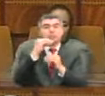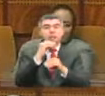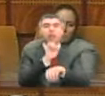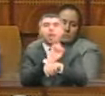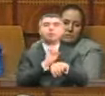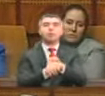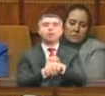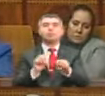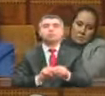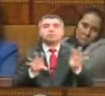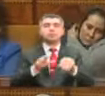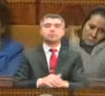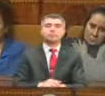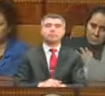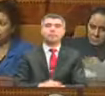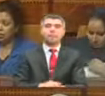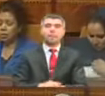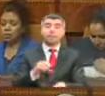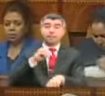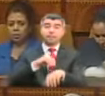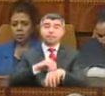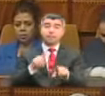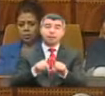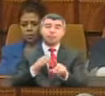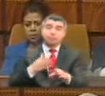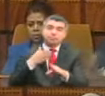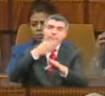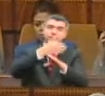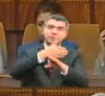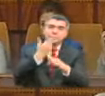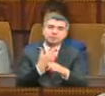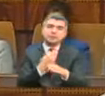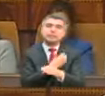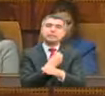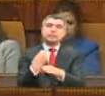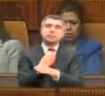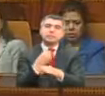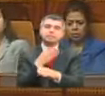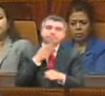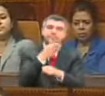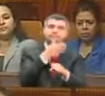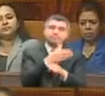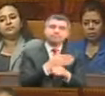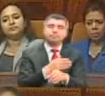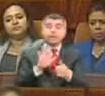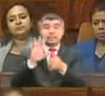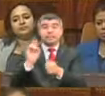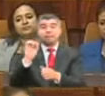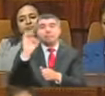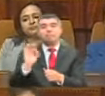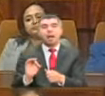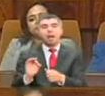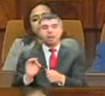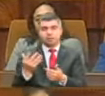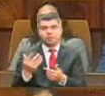الصحية. رفع الولوج للخدمات الصحية الأساسية من 60% حاليا إلى 100%